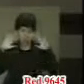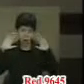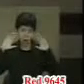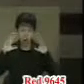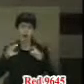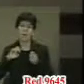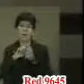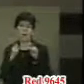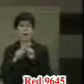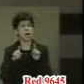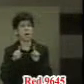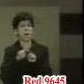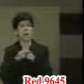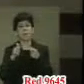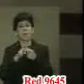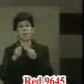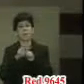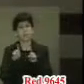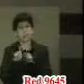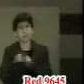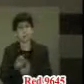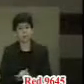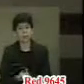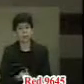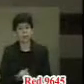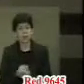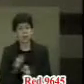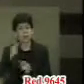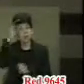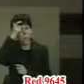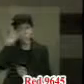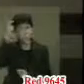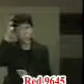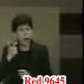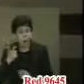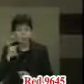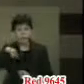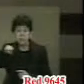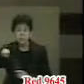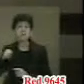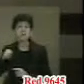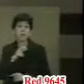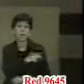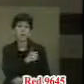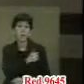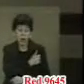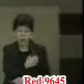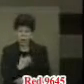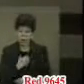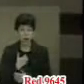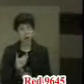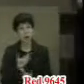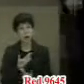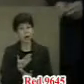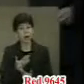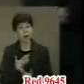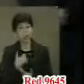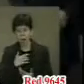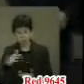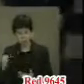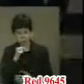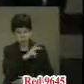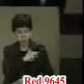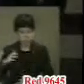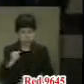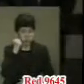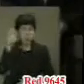แล้วมีเหตุเกิดขึ้นมาเมียนพันพม่าก็ไปโรงพยาบาลมันจะขอคนไปรักษาพวกมันมันเลยเข้าไปรื้อโร